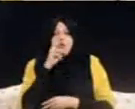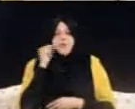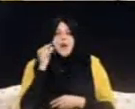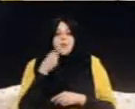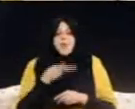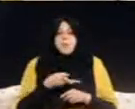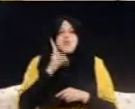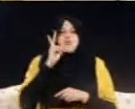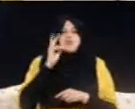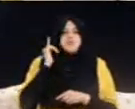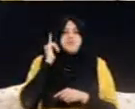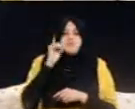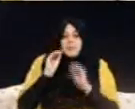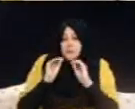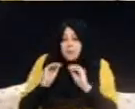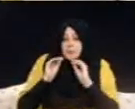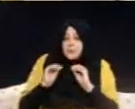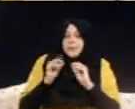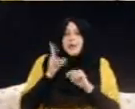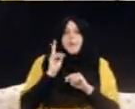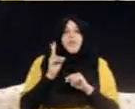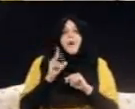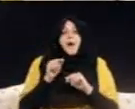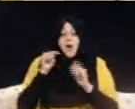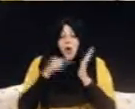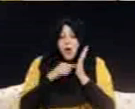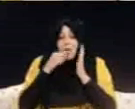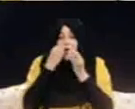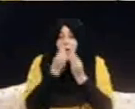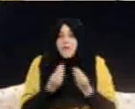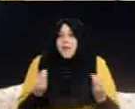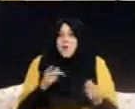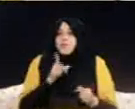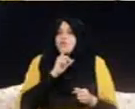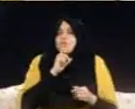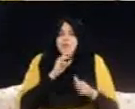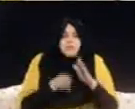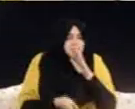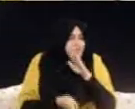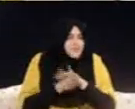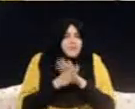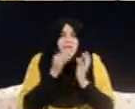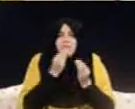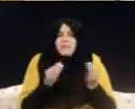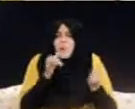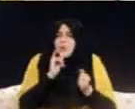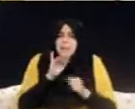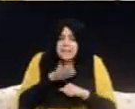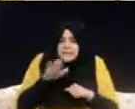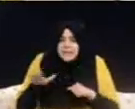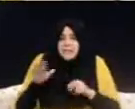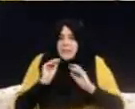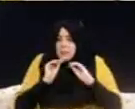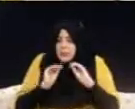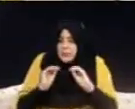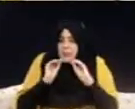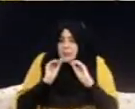رسالة، رسالة يتشبع بها الصغار منذ نعومة أظفارهم بتلك